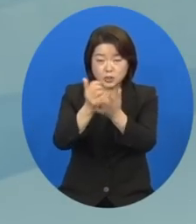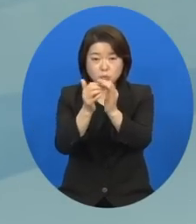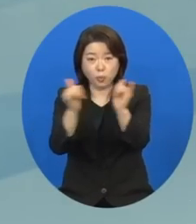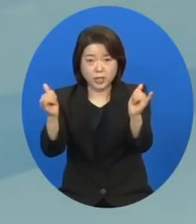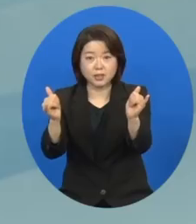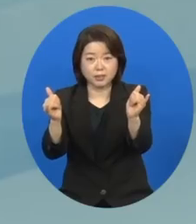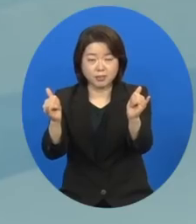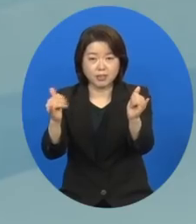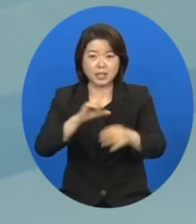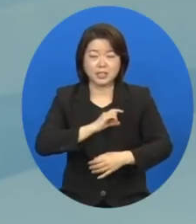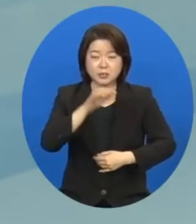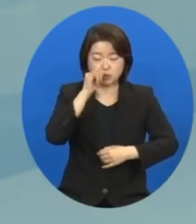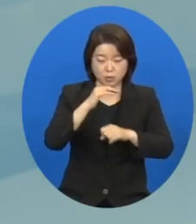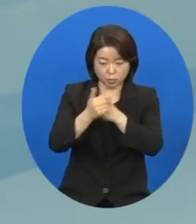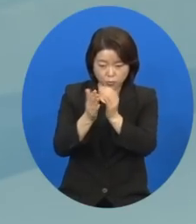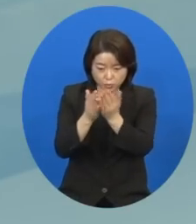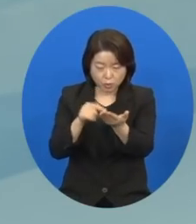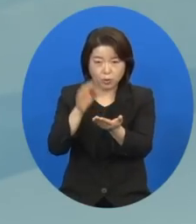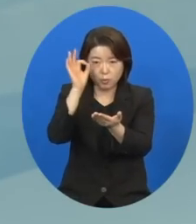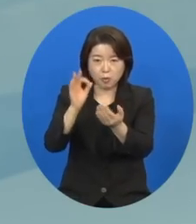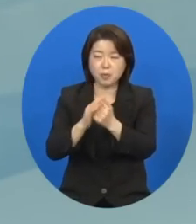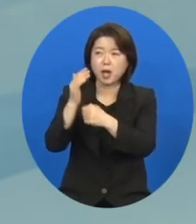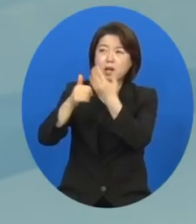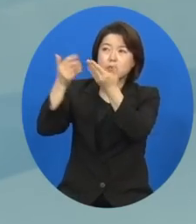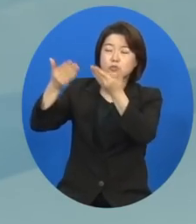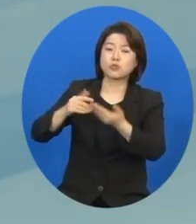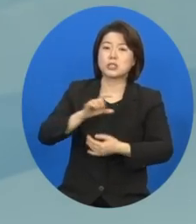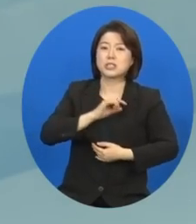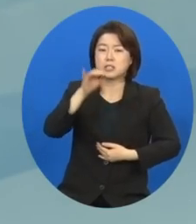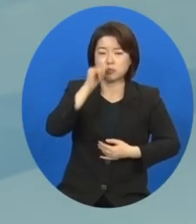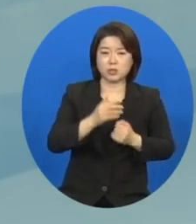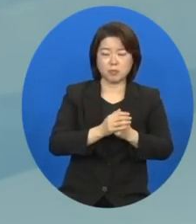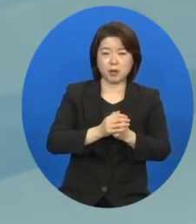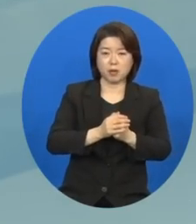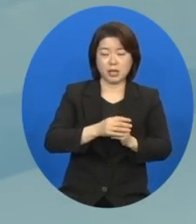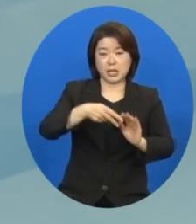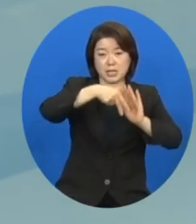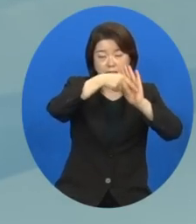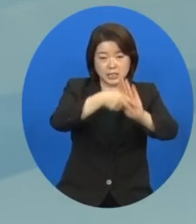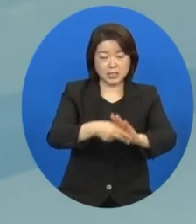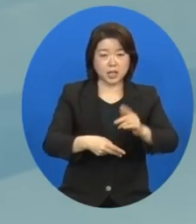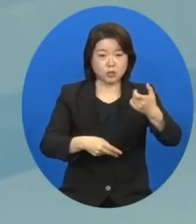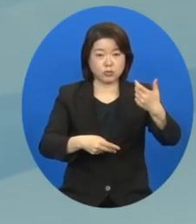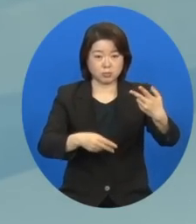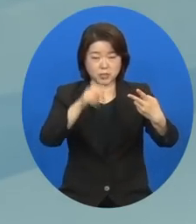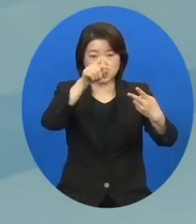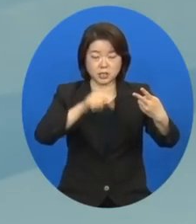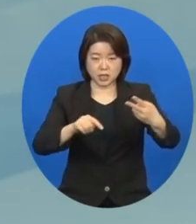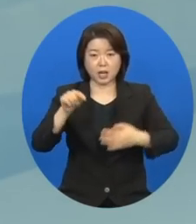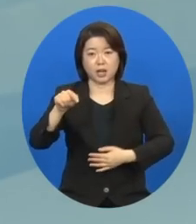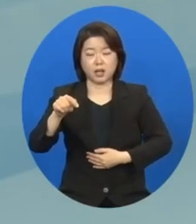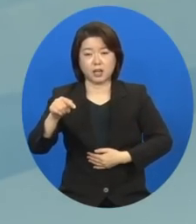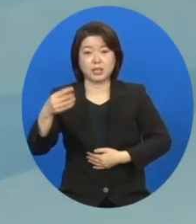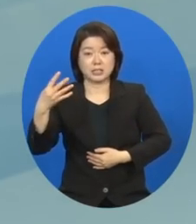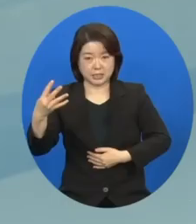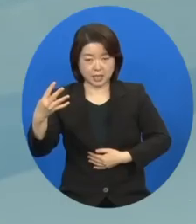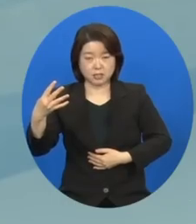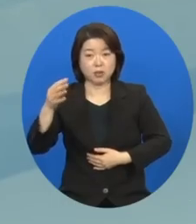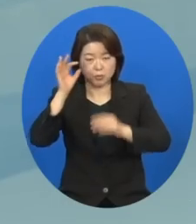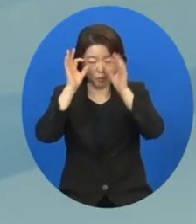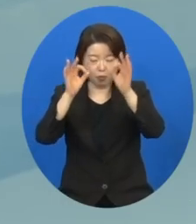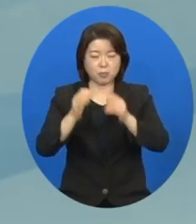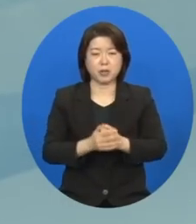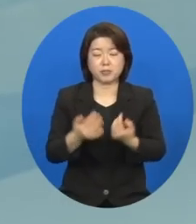있지만 또한 성경에 보면요 하나님께 주신 이름이 있습니다. 이사야 62장 2절과 4절 말씀을 우리 함께